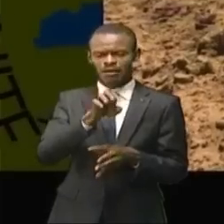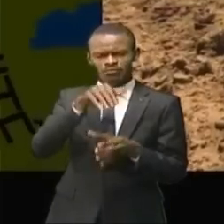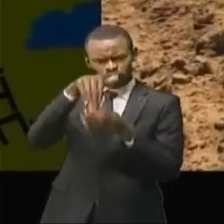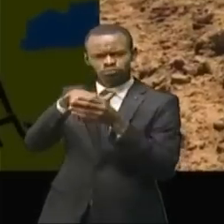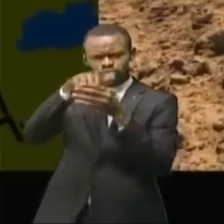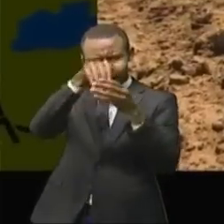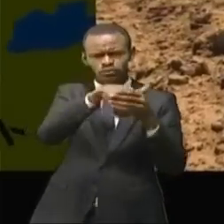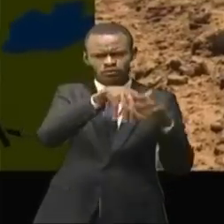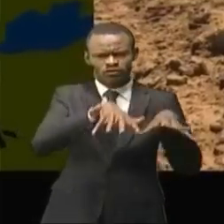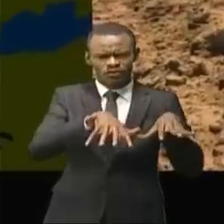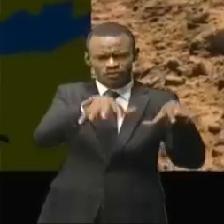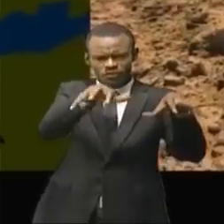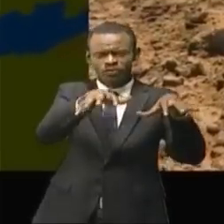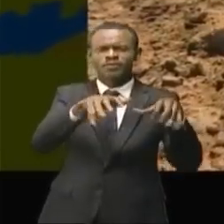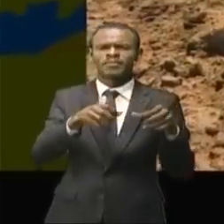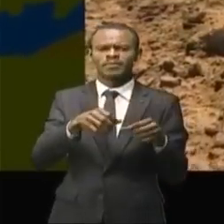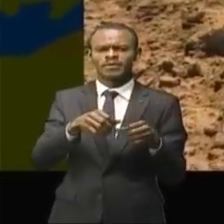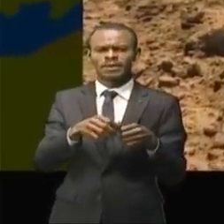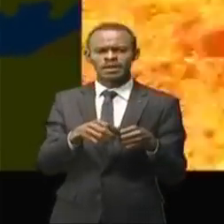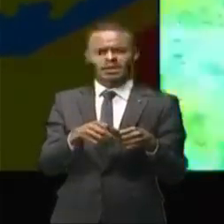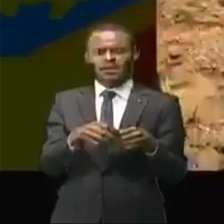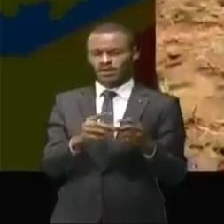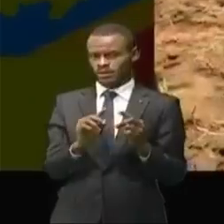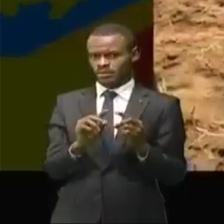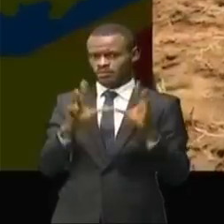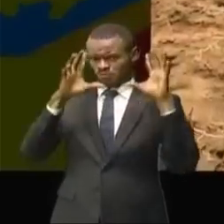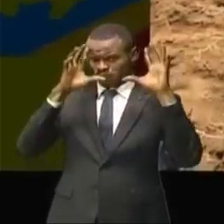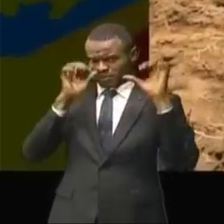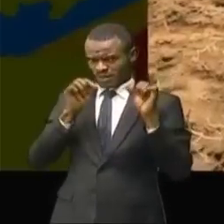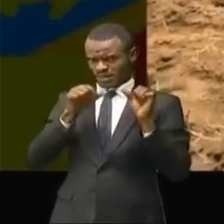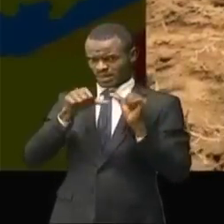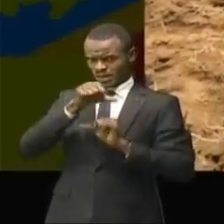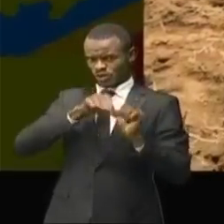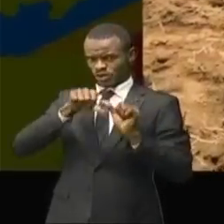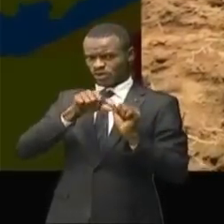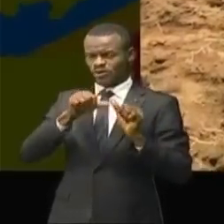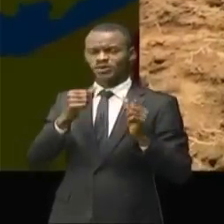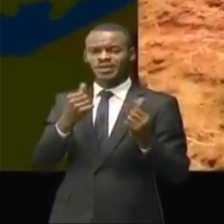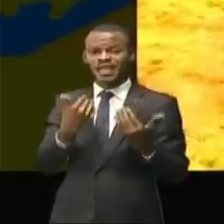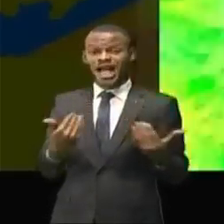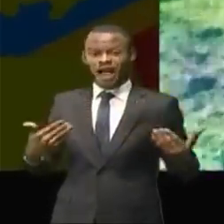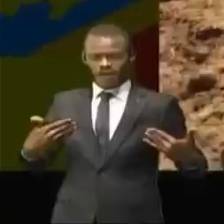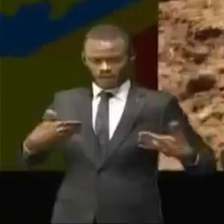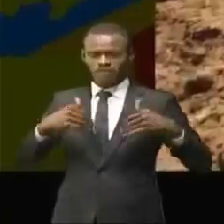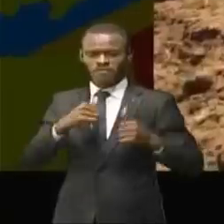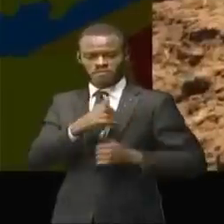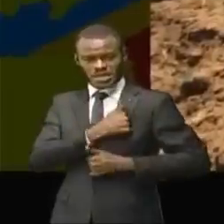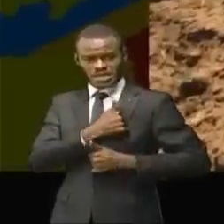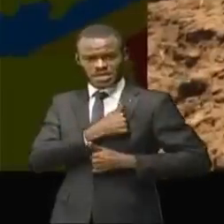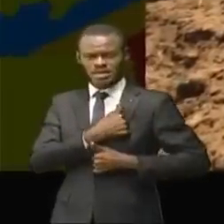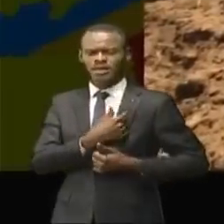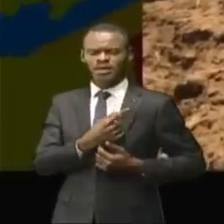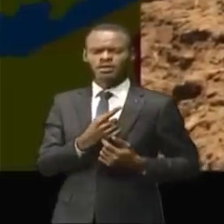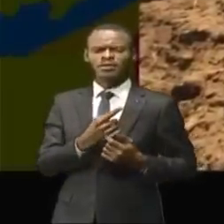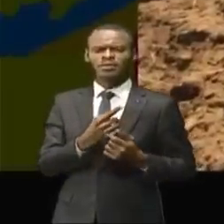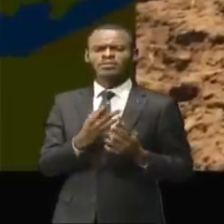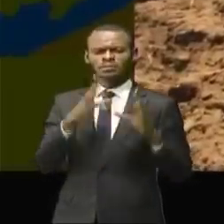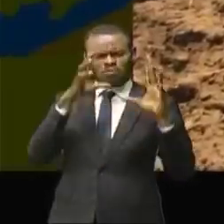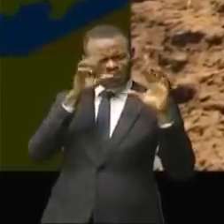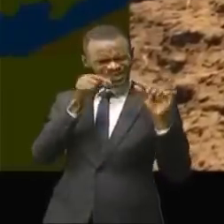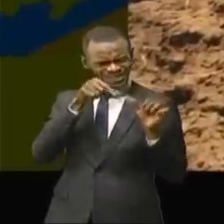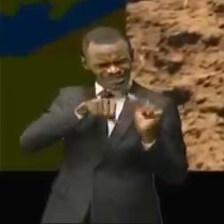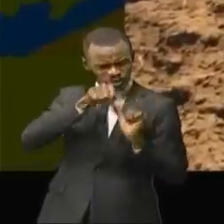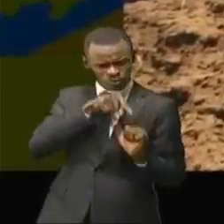sa présidente Saïd mouyouma Francine a échangé avec les autochtones et autorités coutumières pour